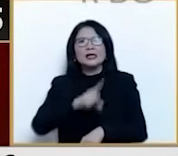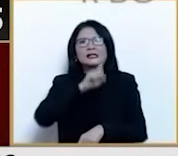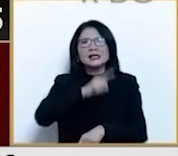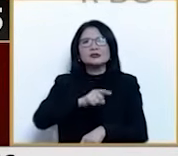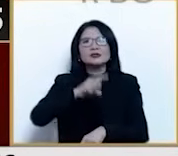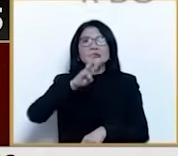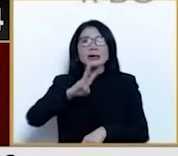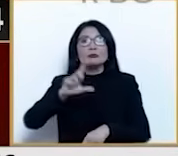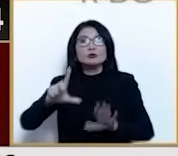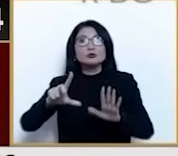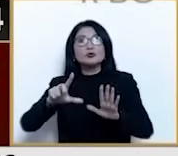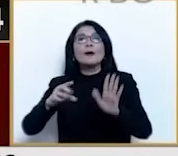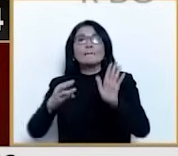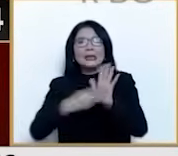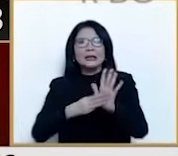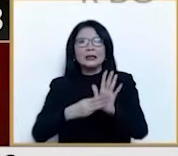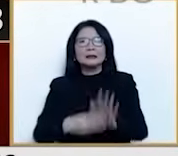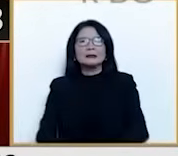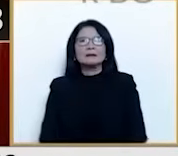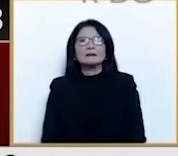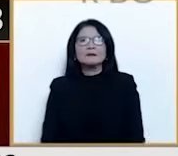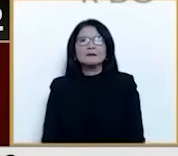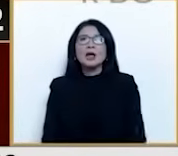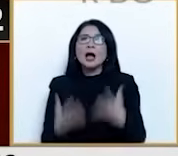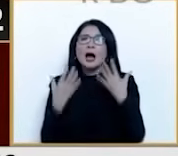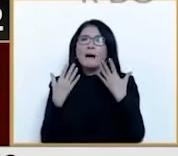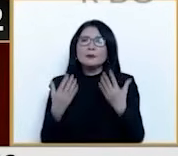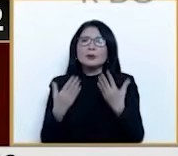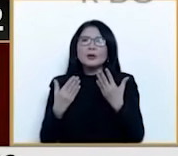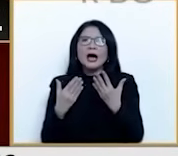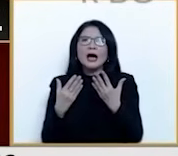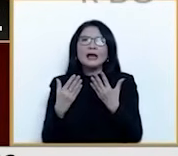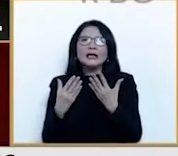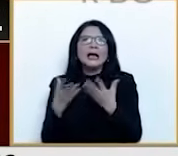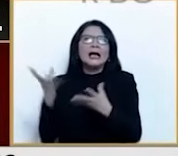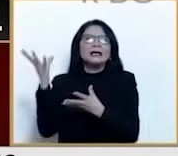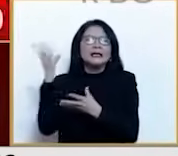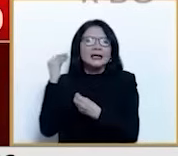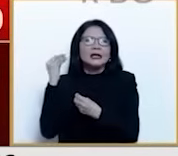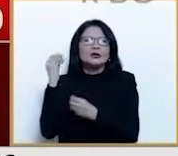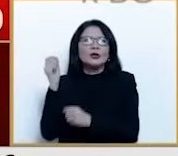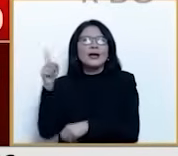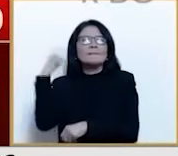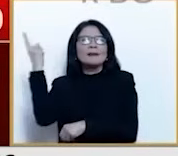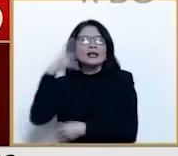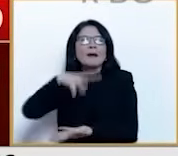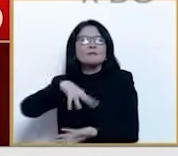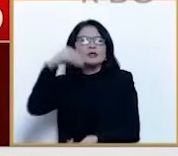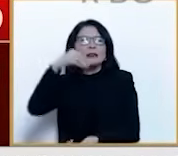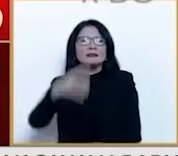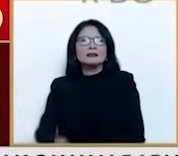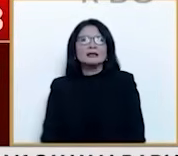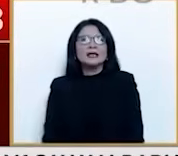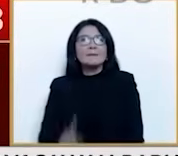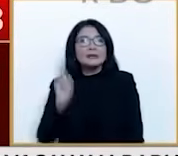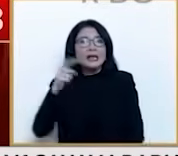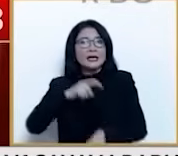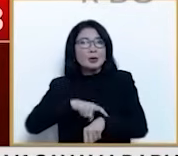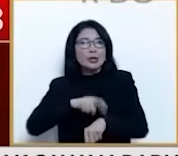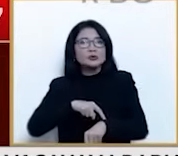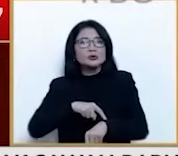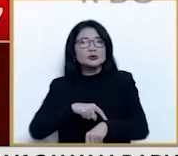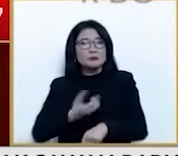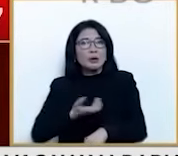137 miliar. Terima kasih. Semoga didengarkan oleh pemerintah pusat. Baik, ada waktu tersisa. Masih mau